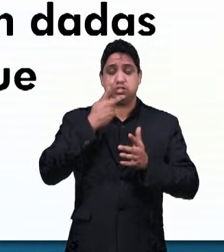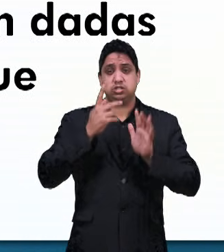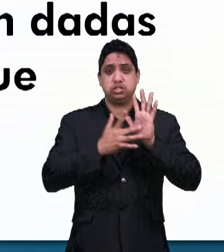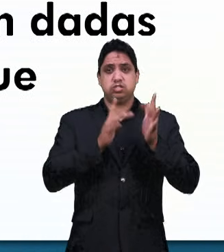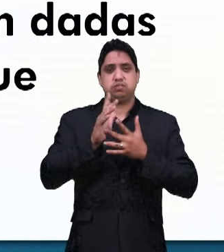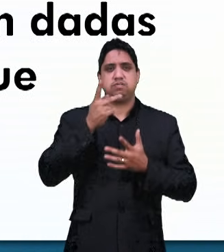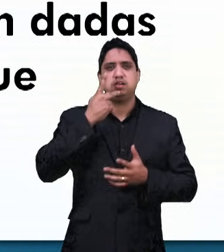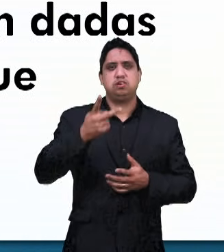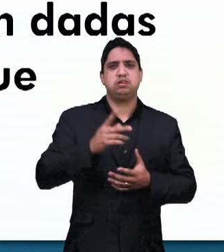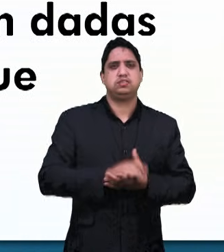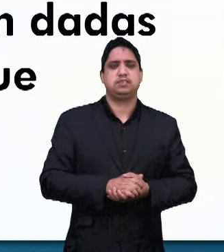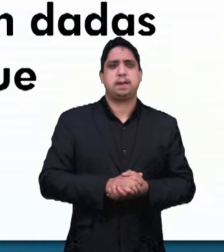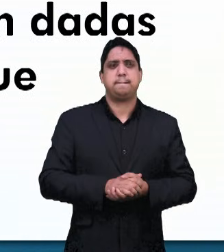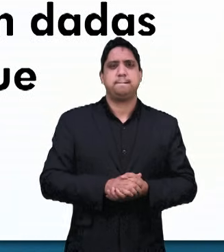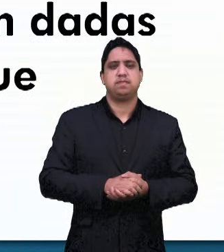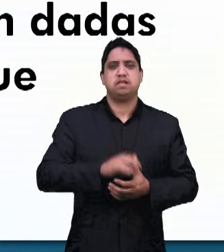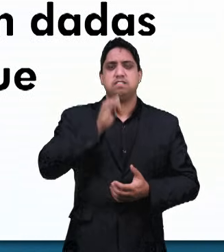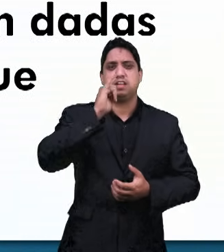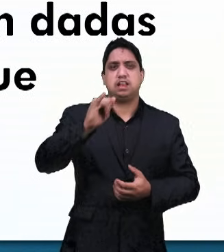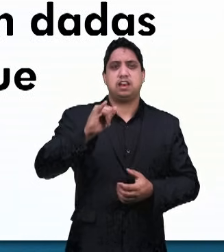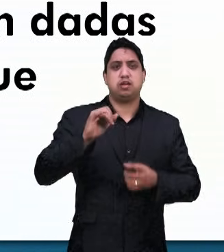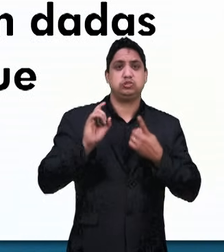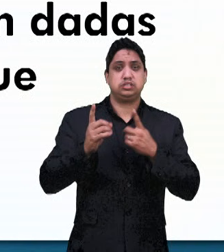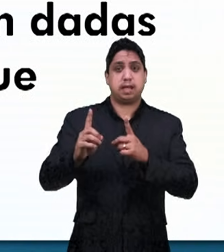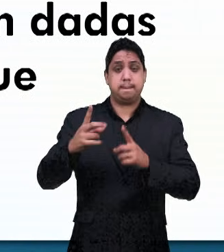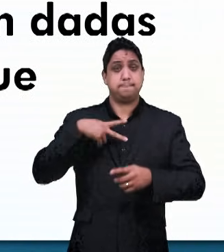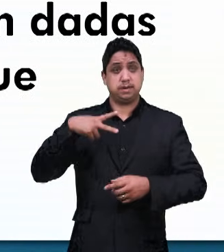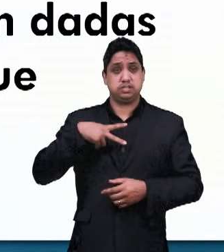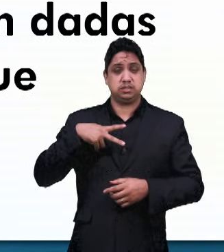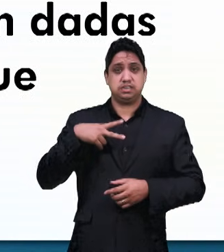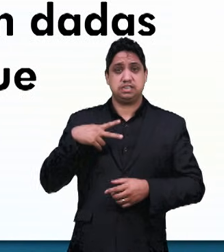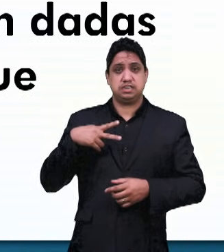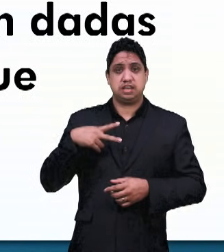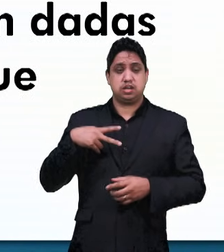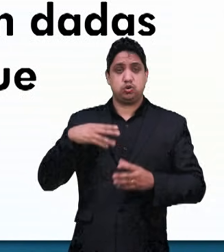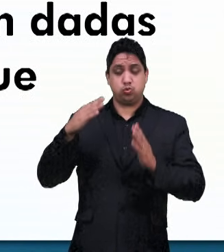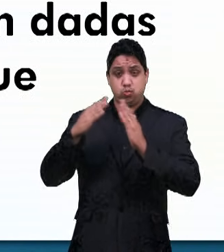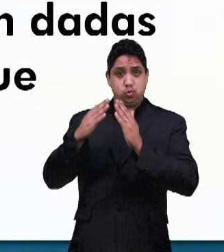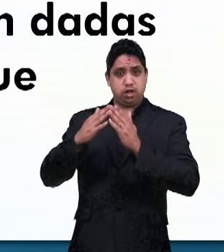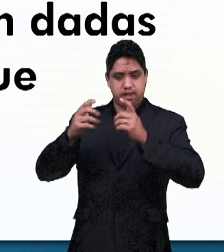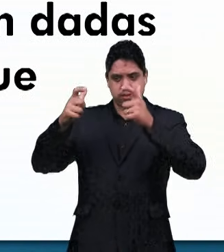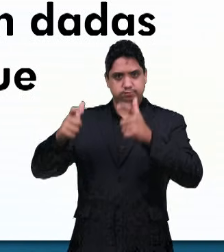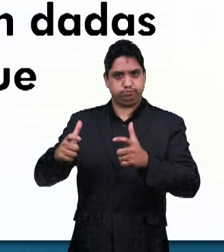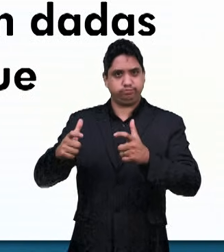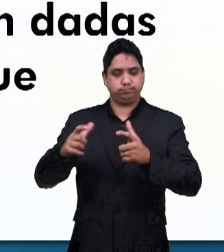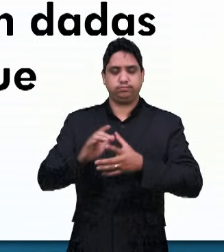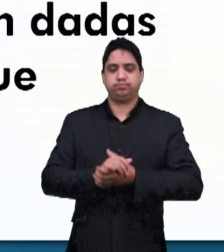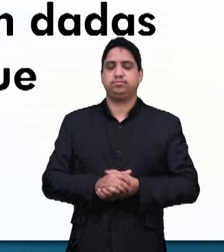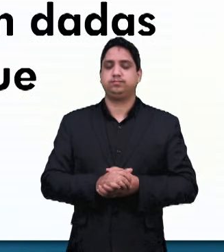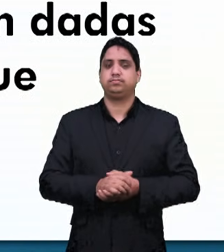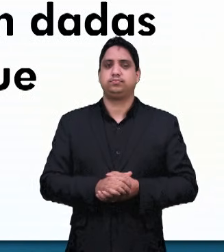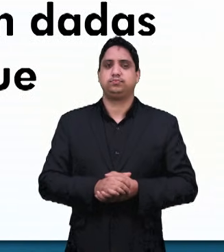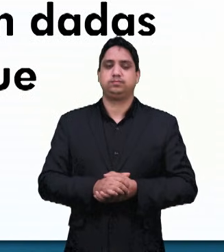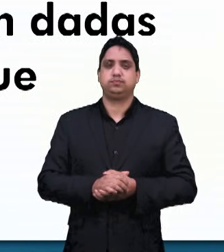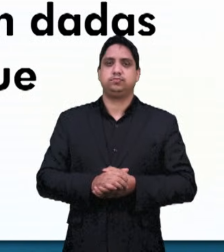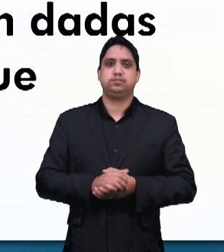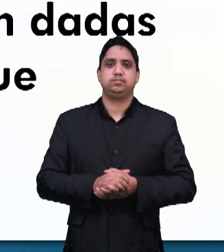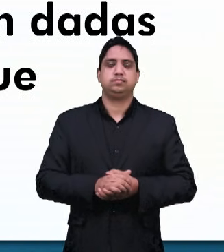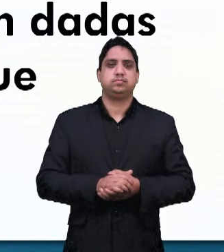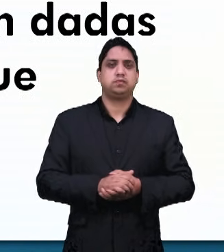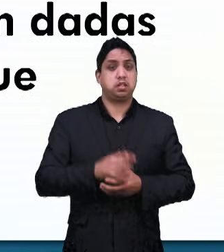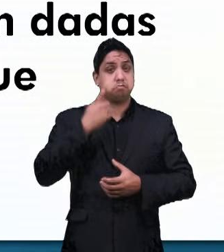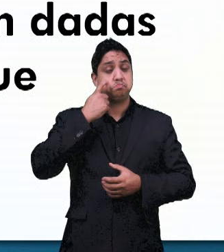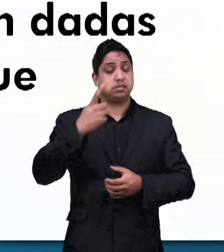Jésus, ont été données à ses disciples, en particulier dans la maison où ils habitaient.